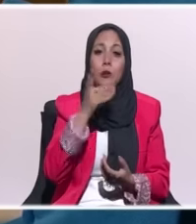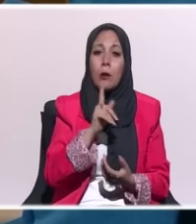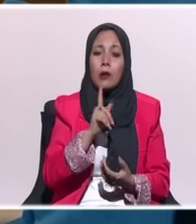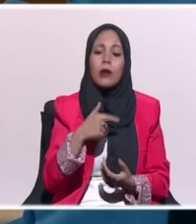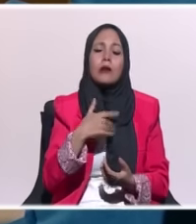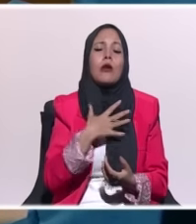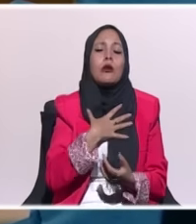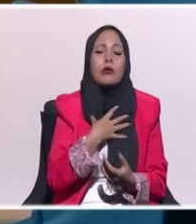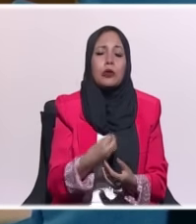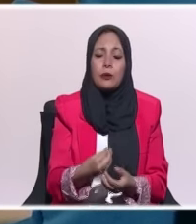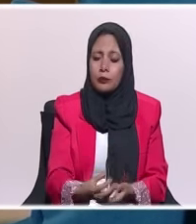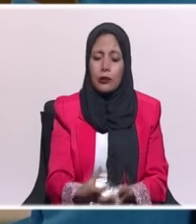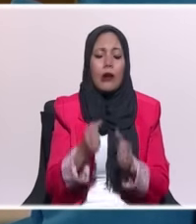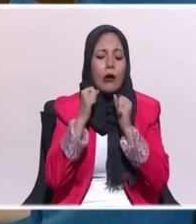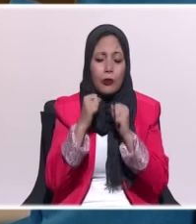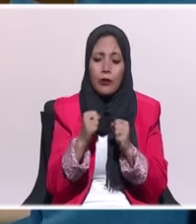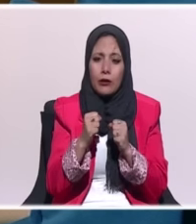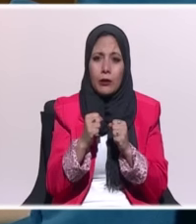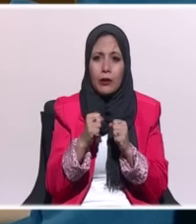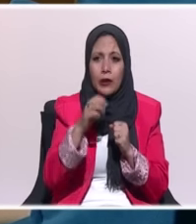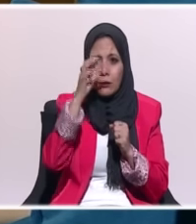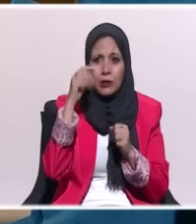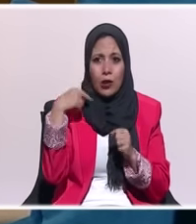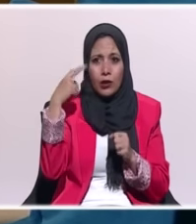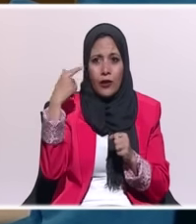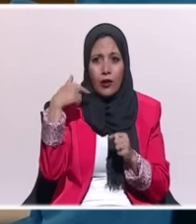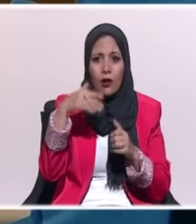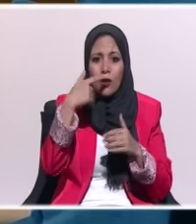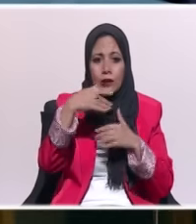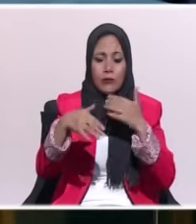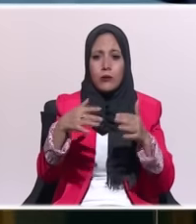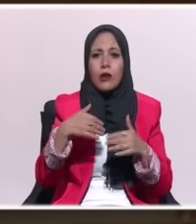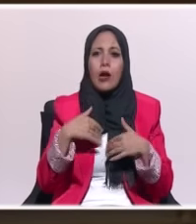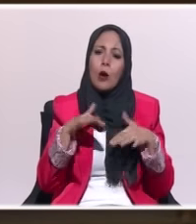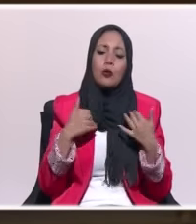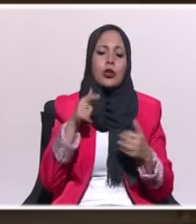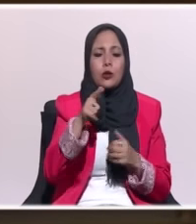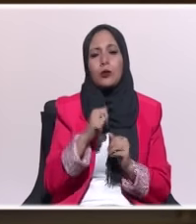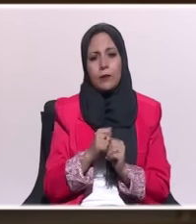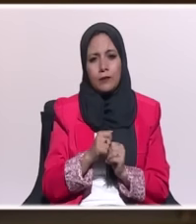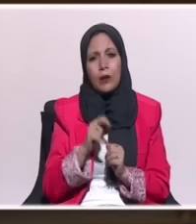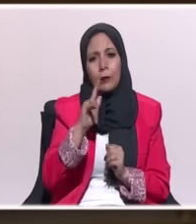لا انا لغايه وقتنا هذا انا بموت عشان. بعد ما اكتشفت ان